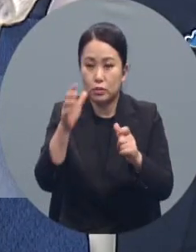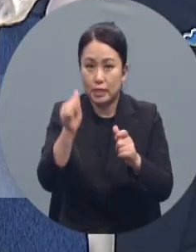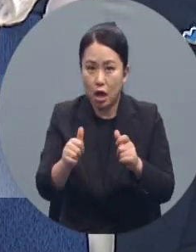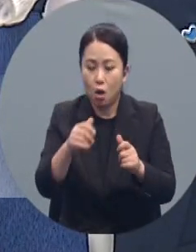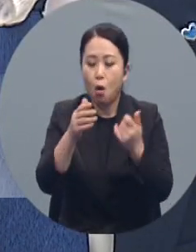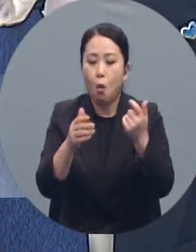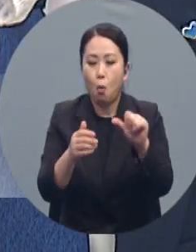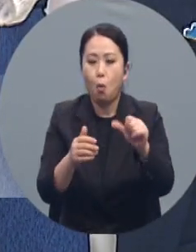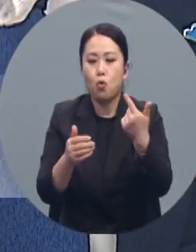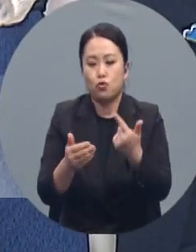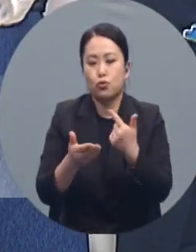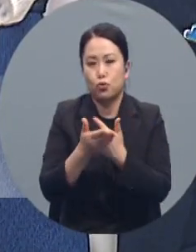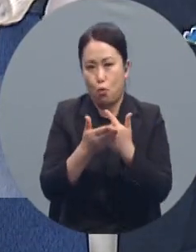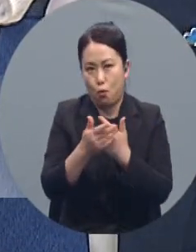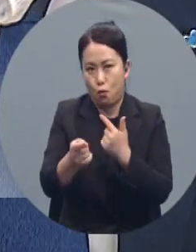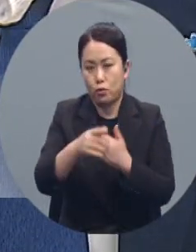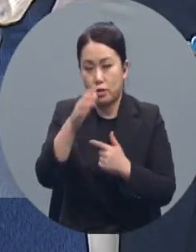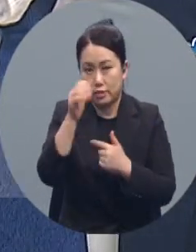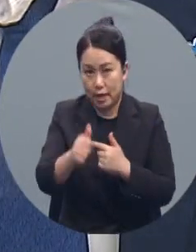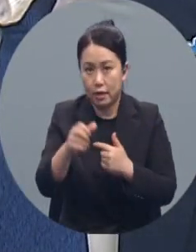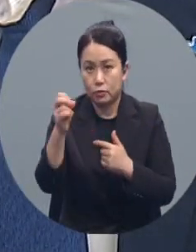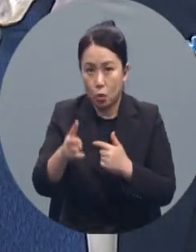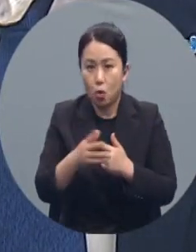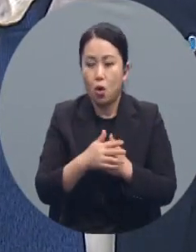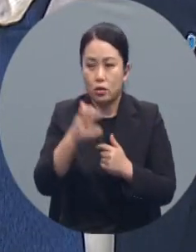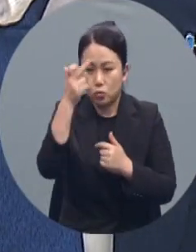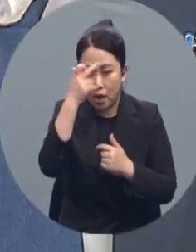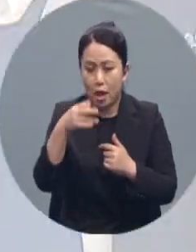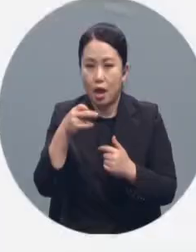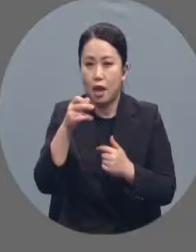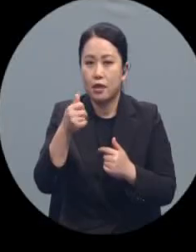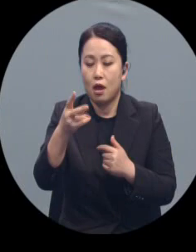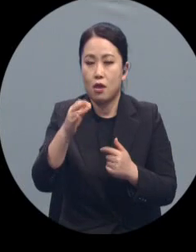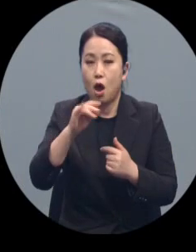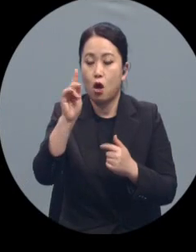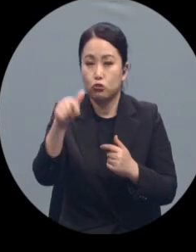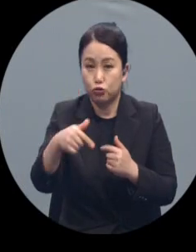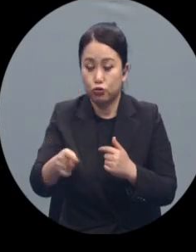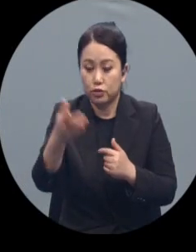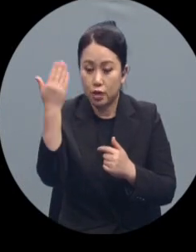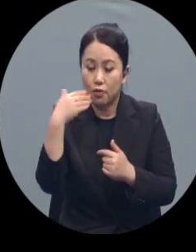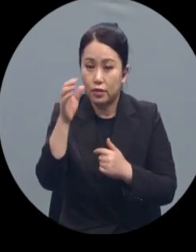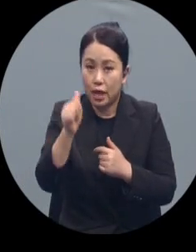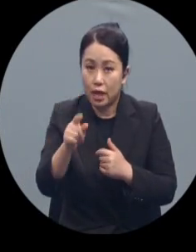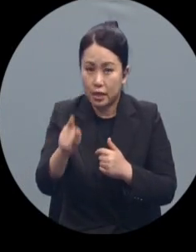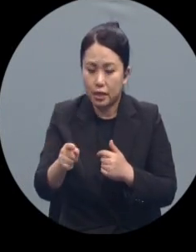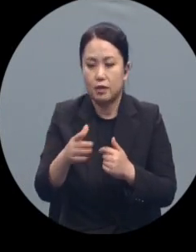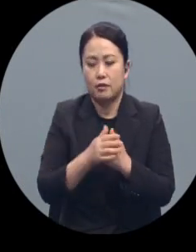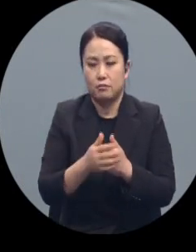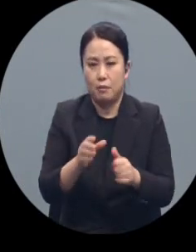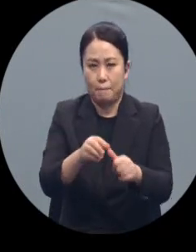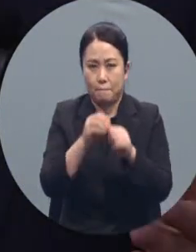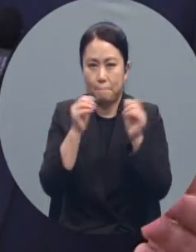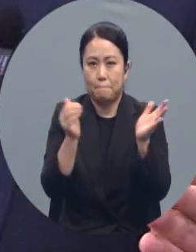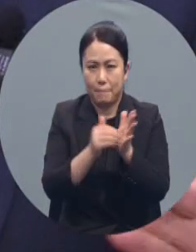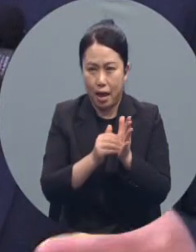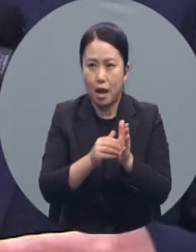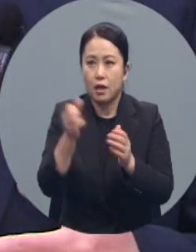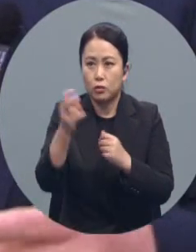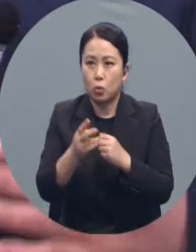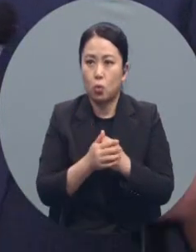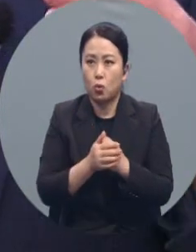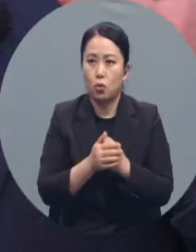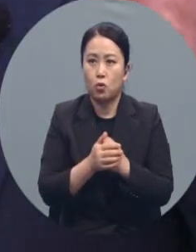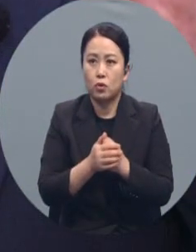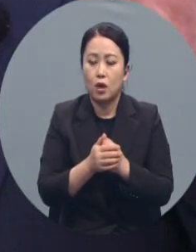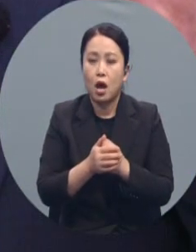전 동구청장이 수석 대변인에 선임됐습니다. 또 김삼수 전 시의원이 대변인에, 손영구 전